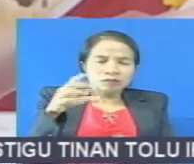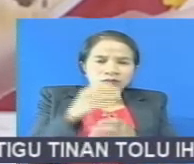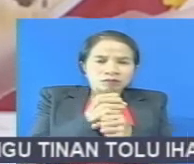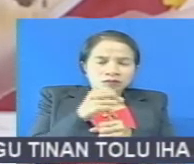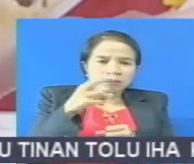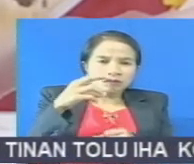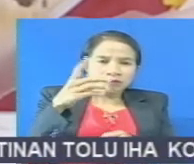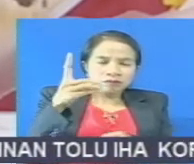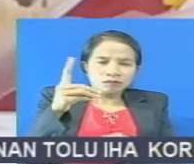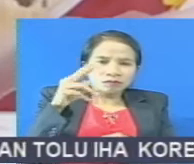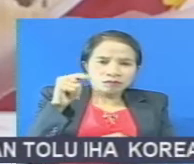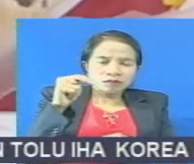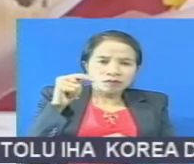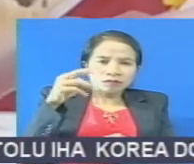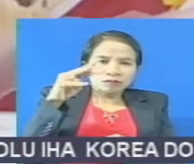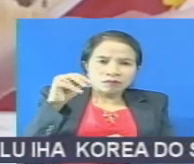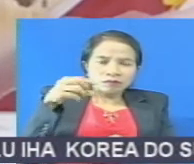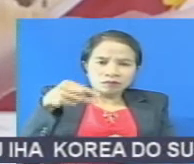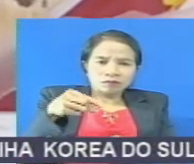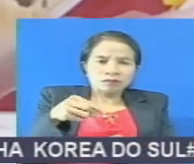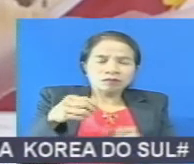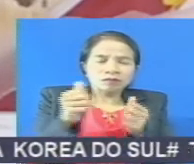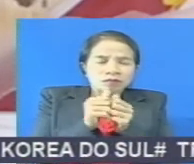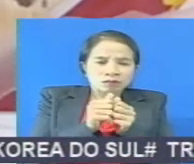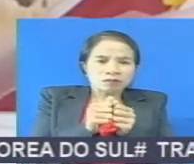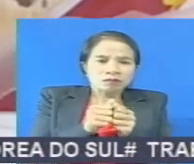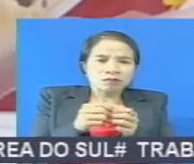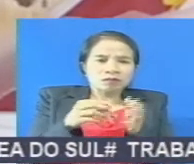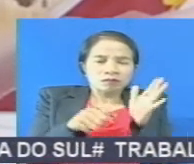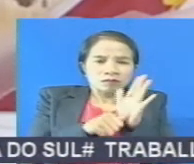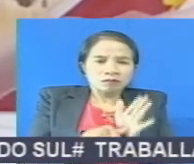meteorologia no geofísica Timor-Leste ambotu leito apresentador Manuel Alves.